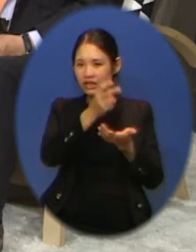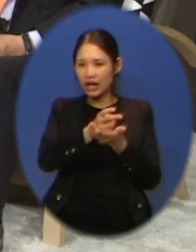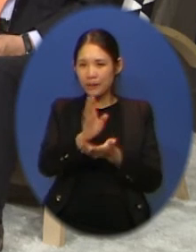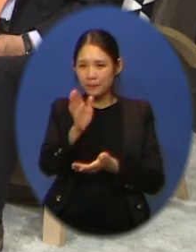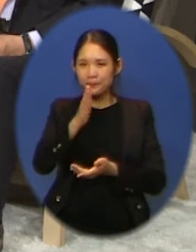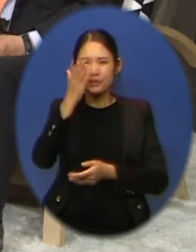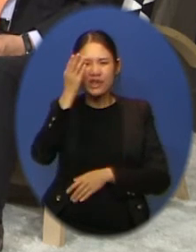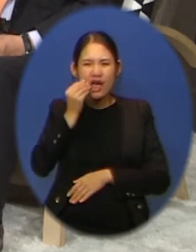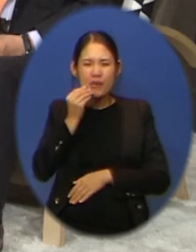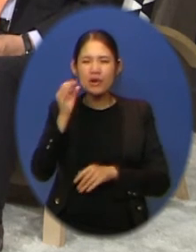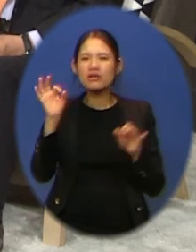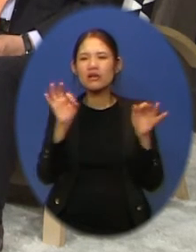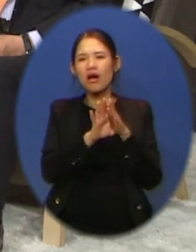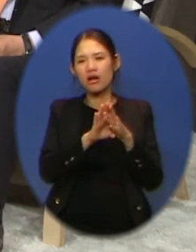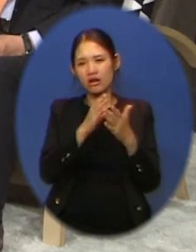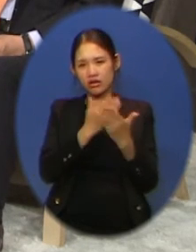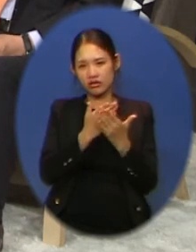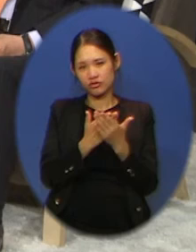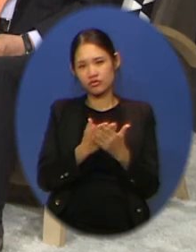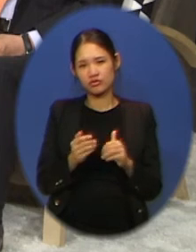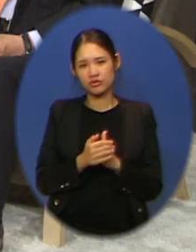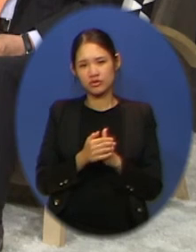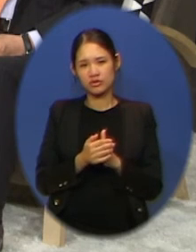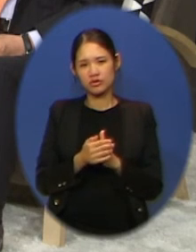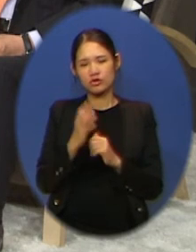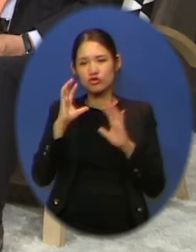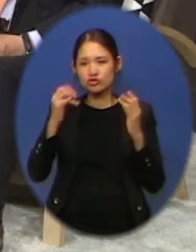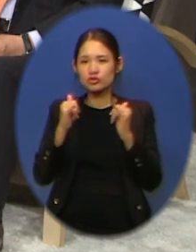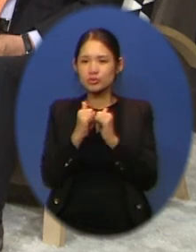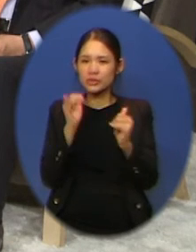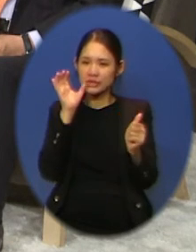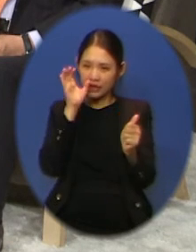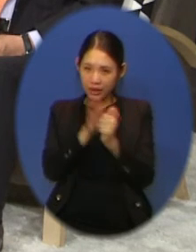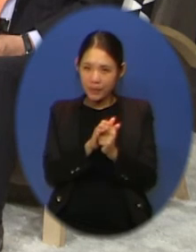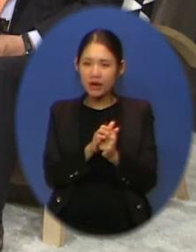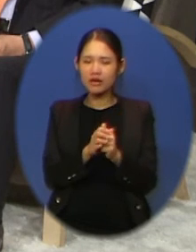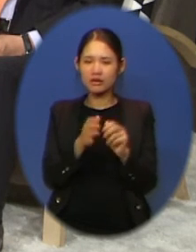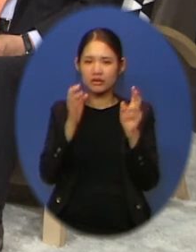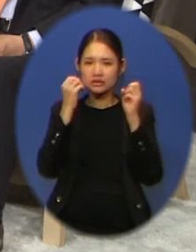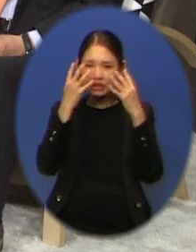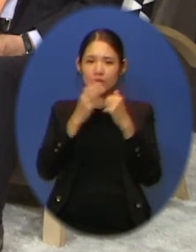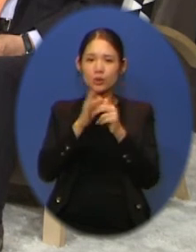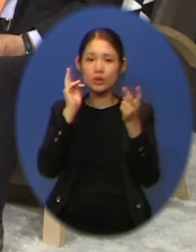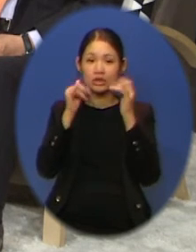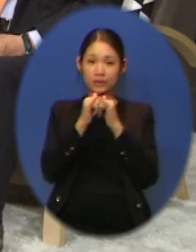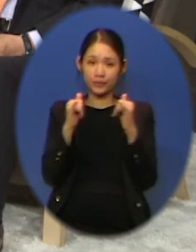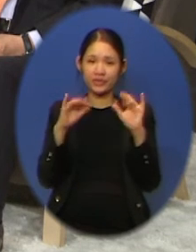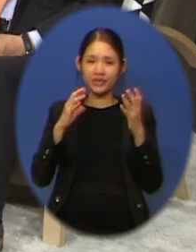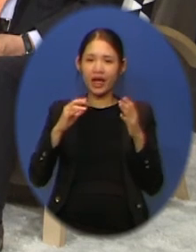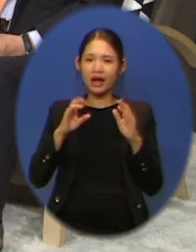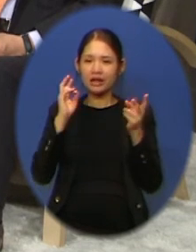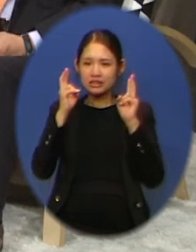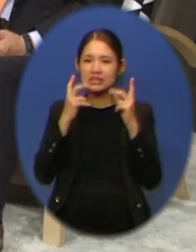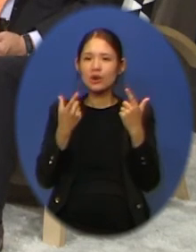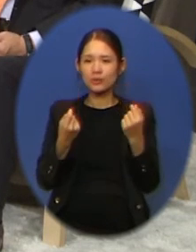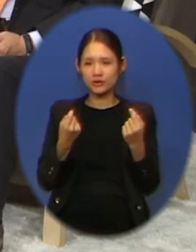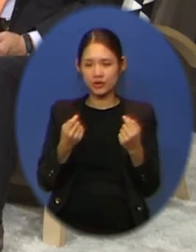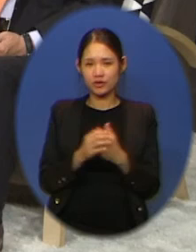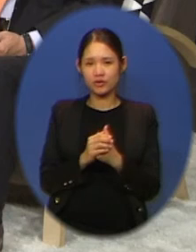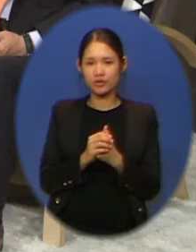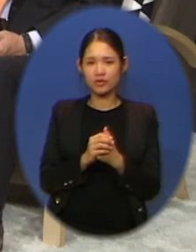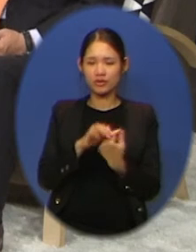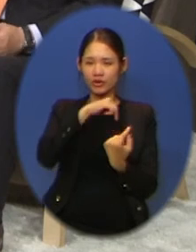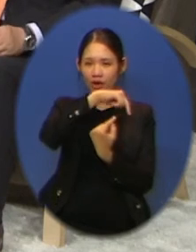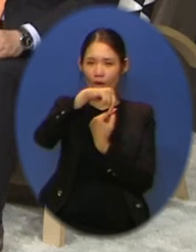네. 국민한테 맡기고 주기대도 말고 좀 새로운 기업인들이 와서 나라를 기업같이 해서 좀